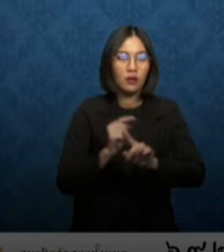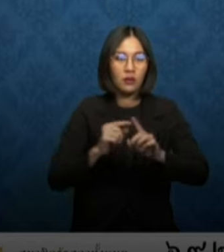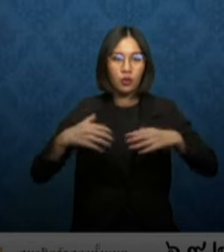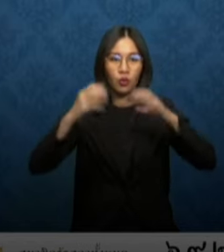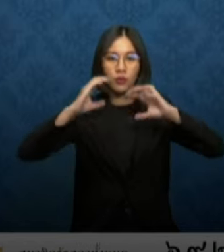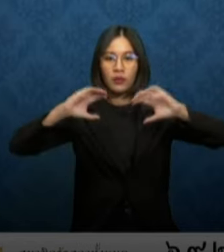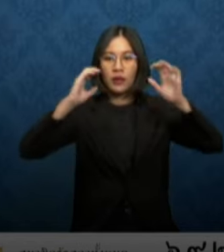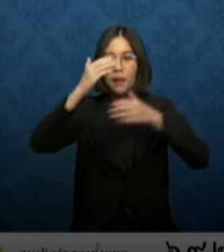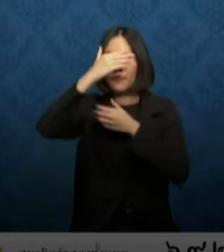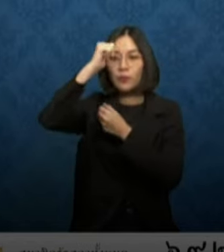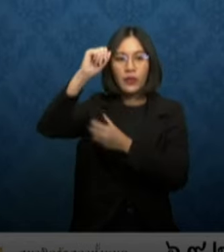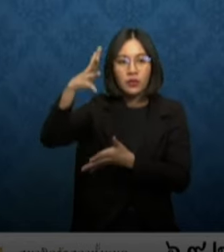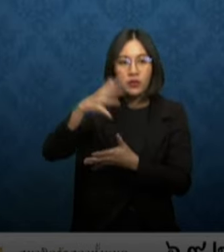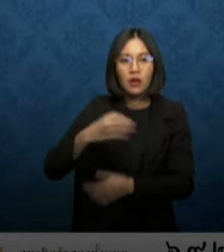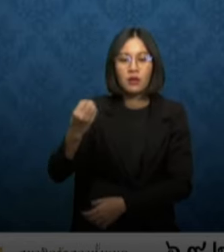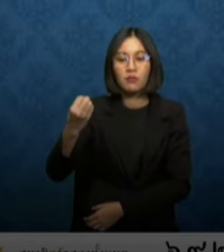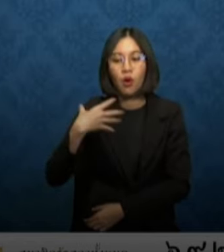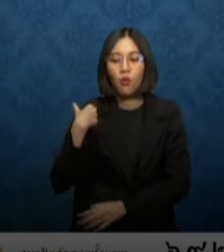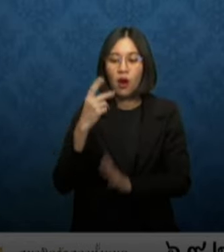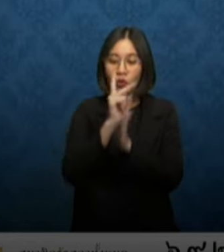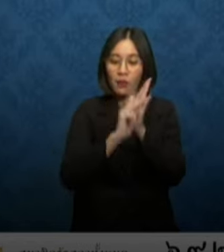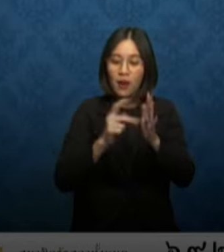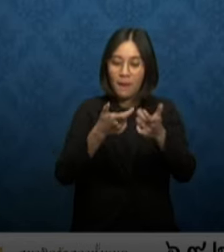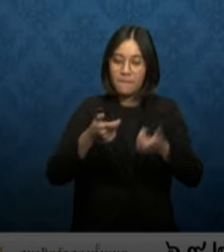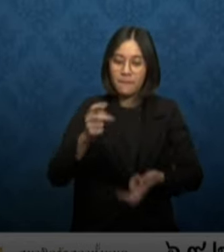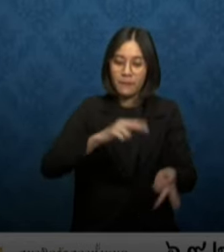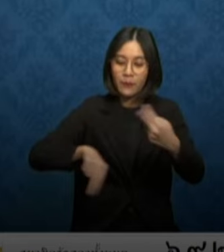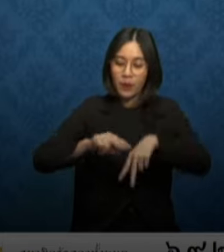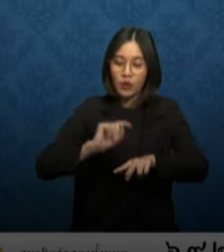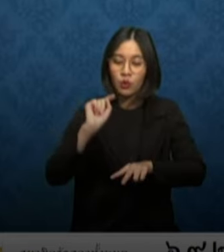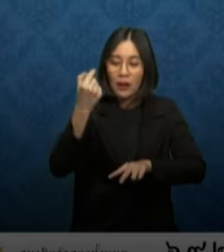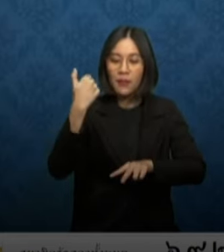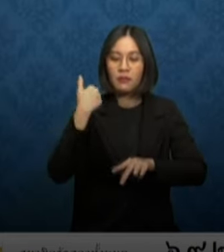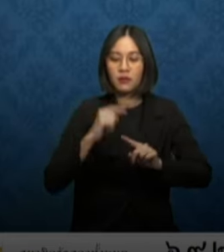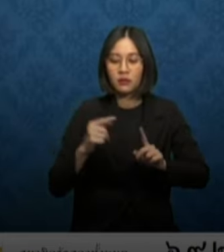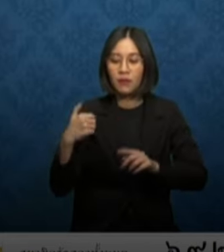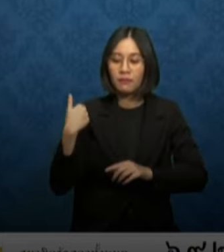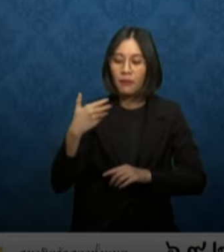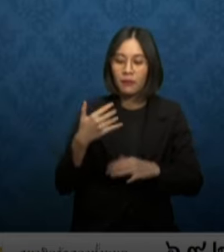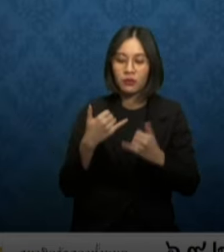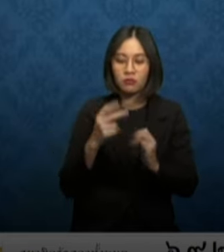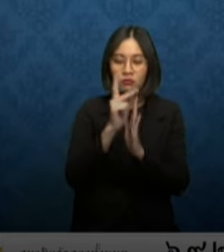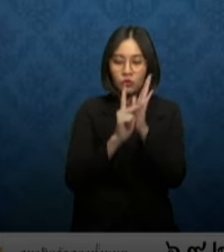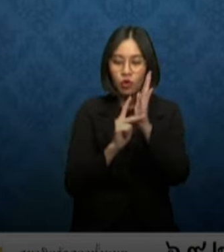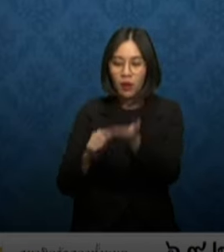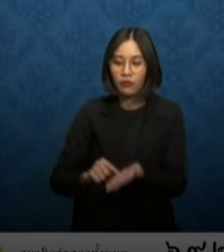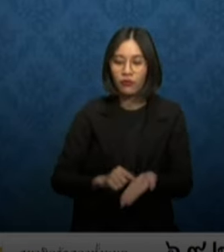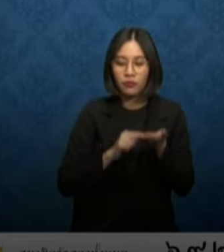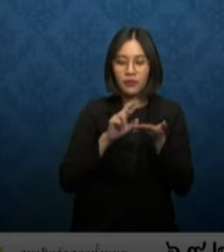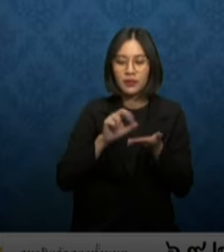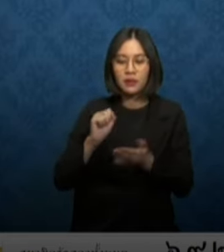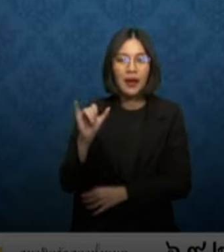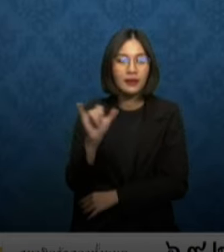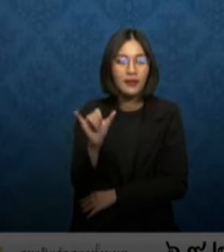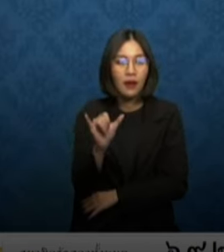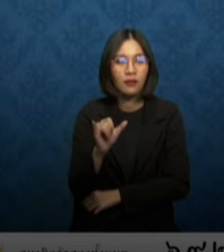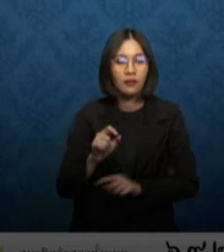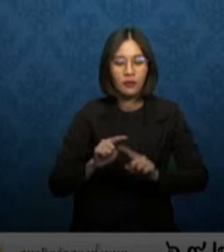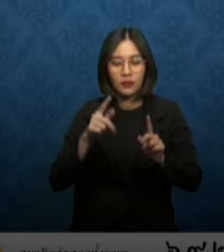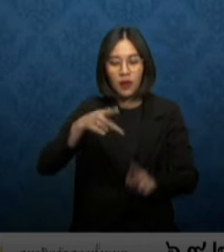ยังเพิกเฉยบอกว่าจะออกกฎหมายฉบับใหม่มาคุ้มครองจนป่านนี้แล้วยังไม่เห็นมีกฎหมายเข้าสภาแต่ว่า